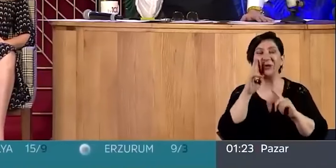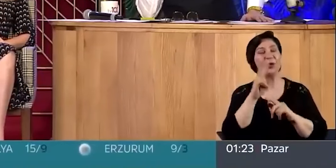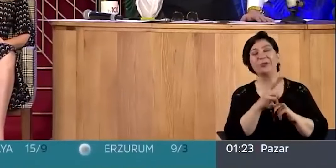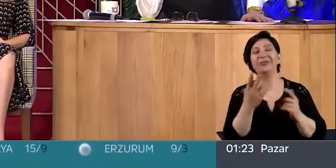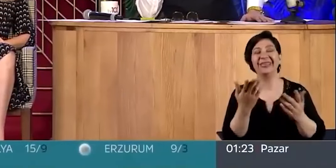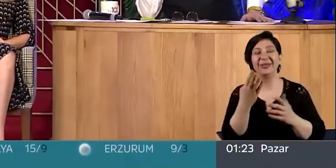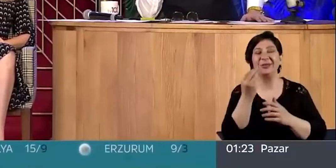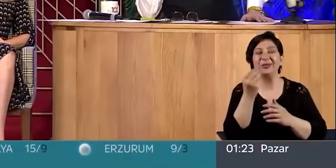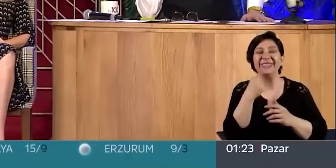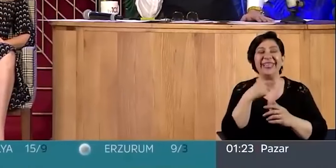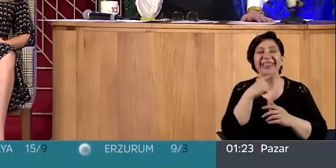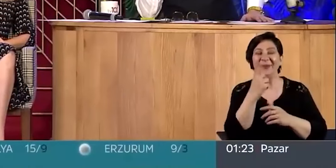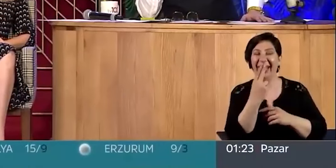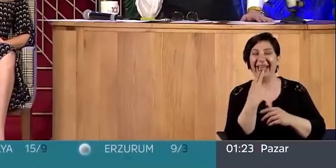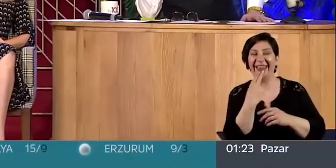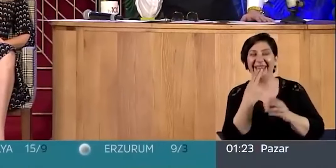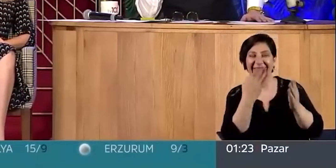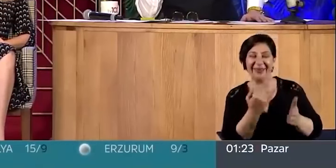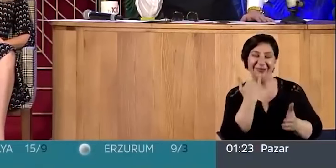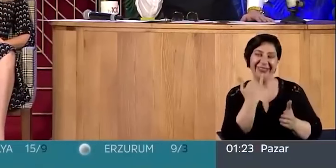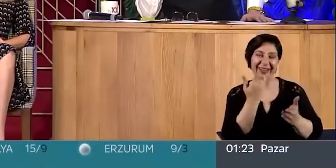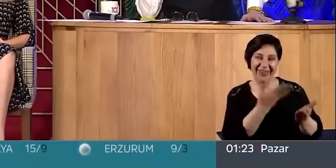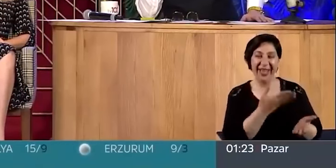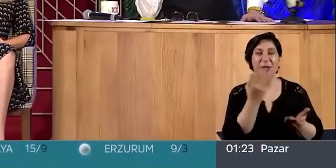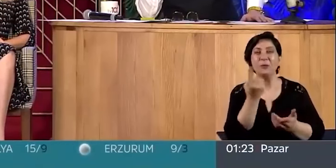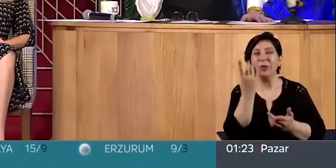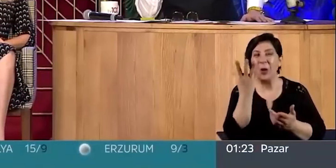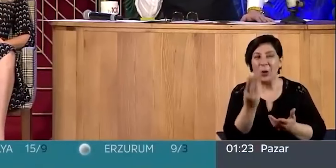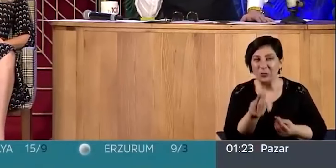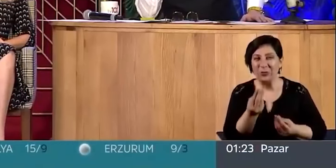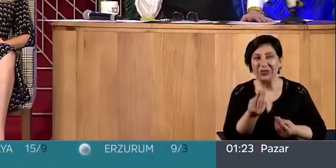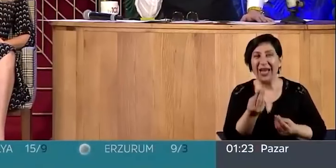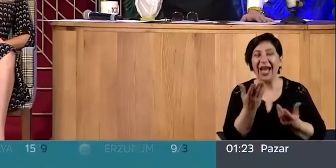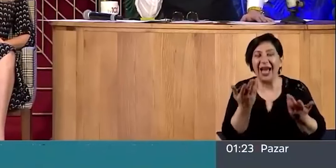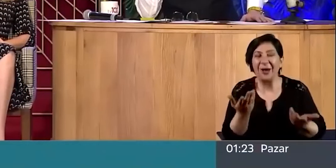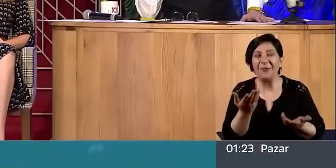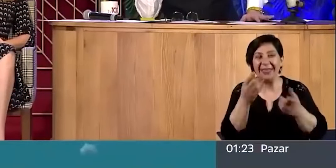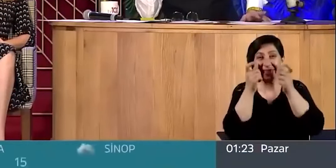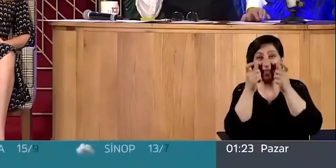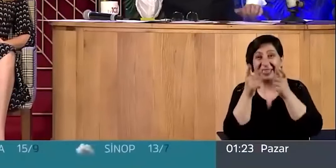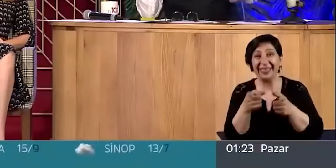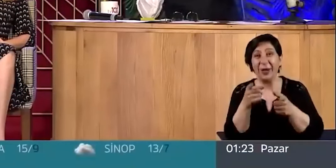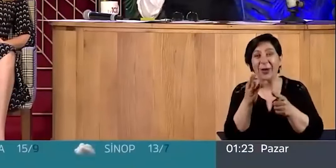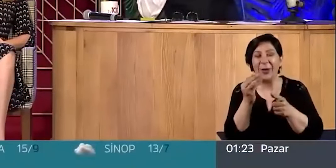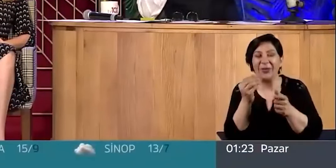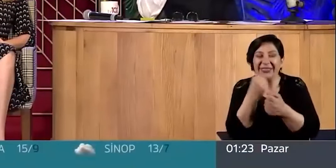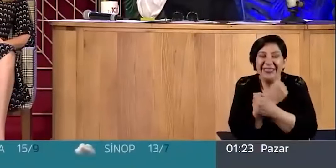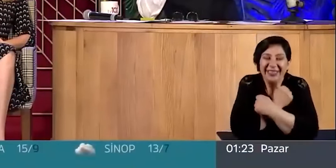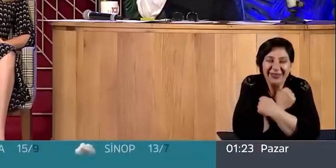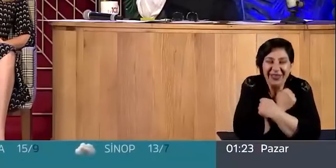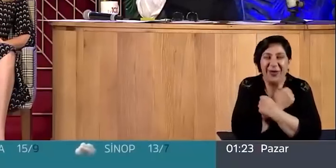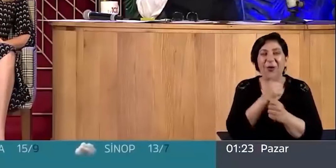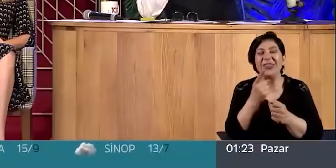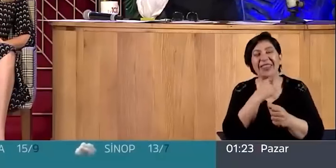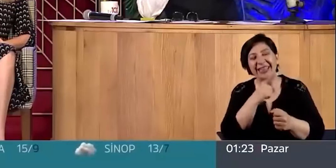şey çok hoş bir konu değil mi? Bir şey olmuş falan. Fakat şeye dikkat et yani oradaki o sarılmalar,